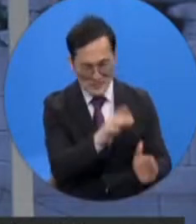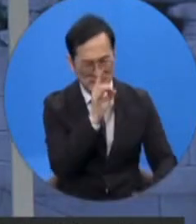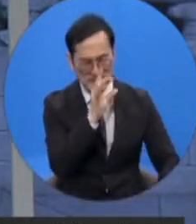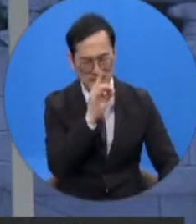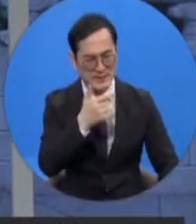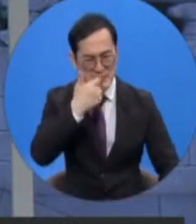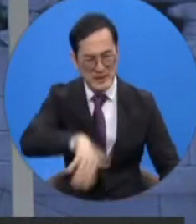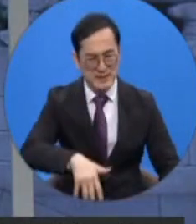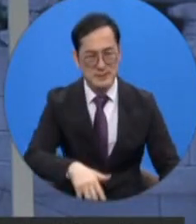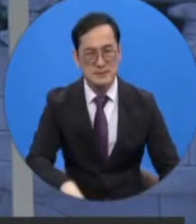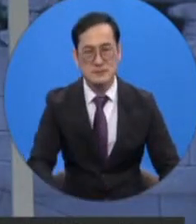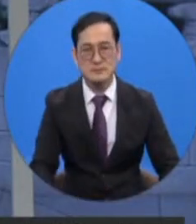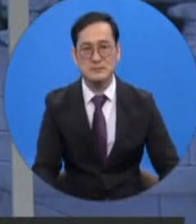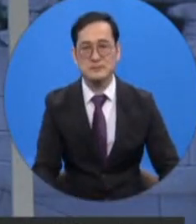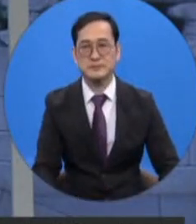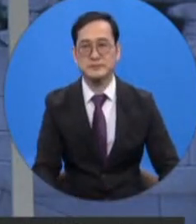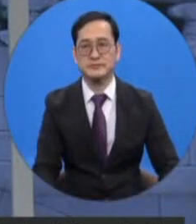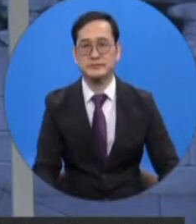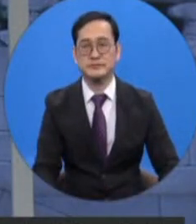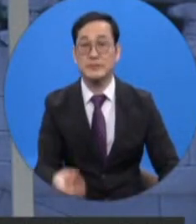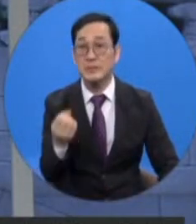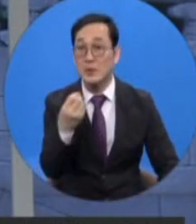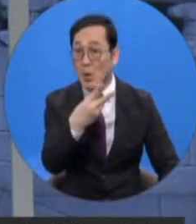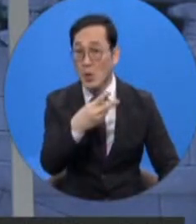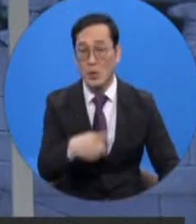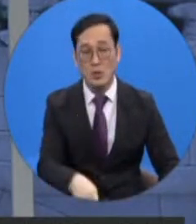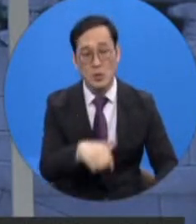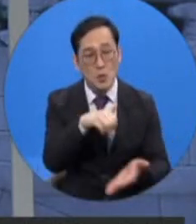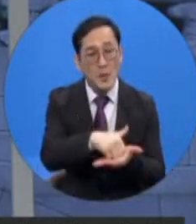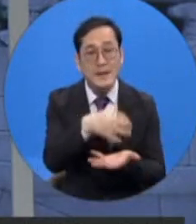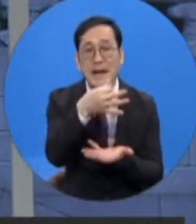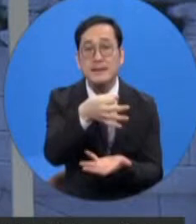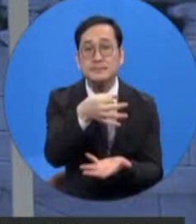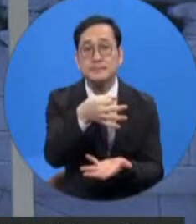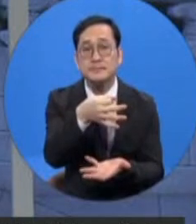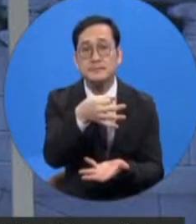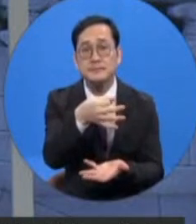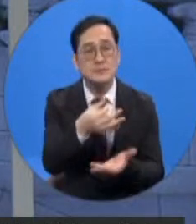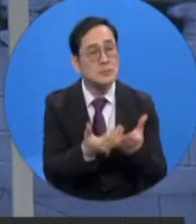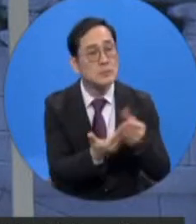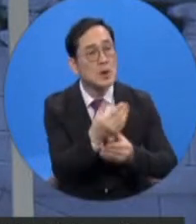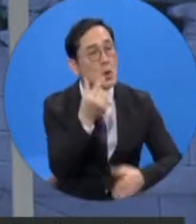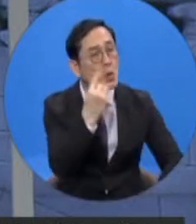김재원 최고위원은 저 도박 자금이 어디서 마련됐는지도 봐야 한다라고 주장했는데 이야기 들어보시죠.